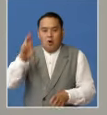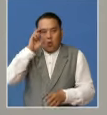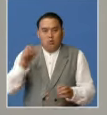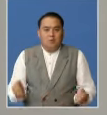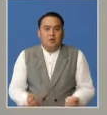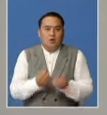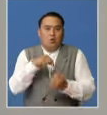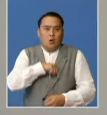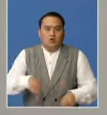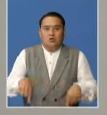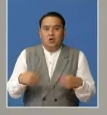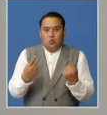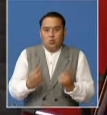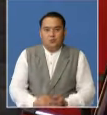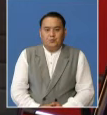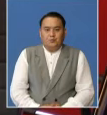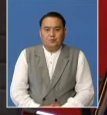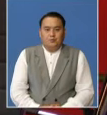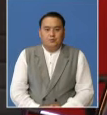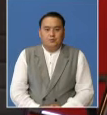госпрограммы «Рухани Жангару».